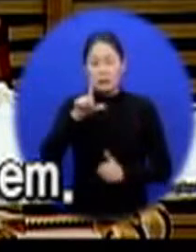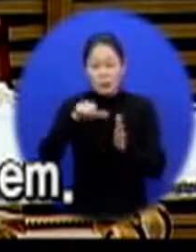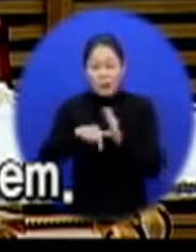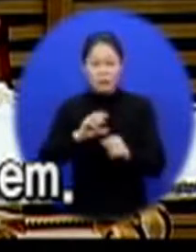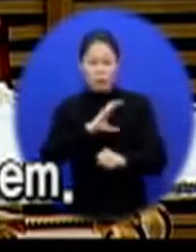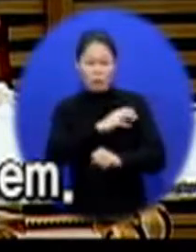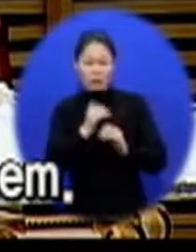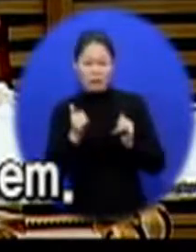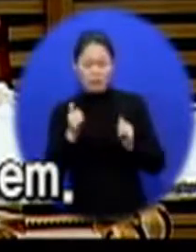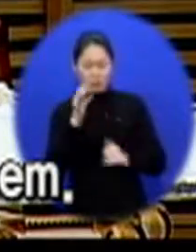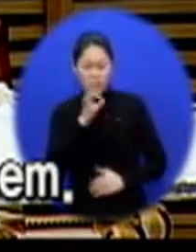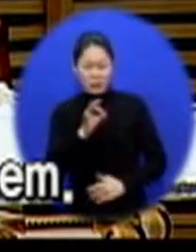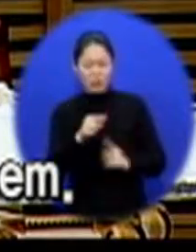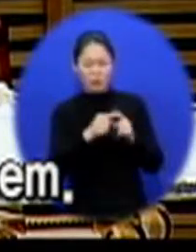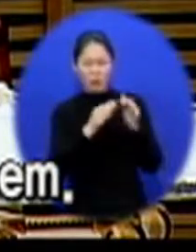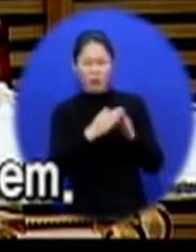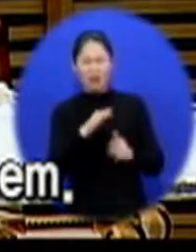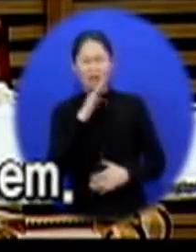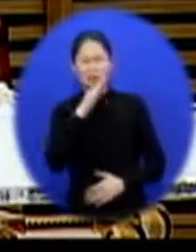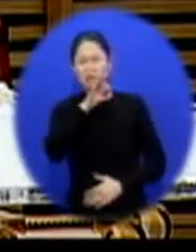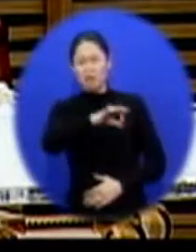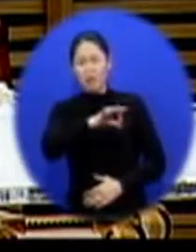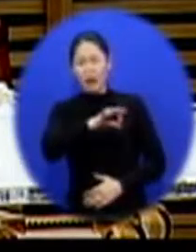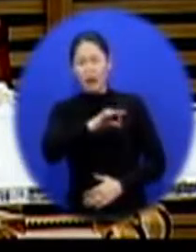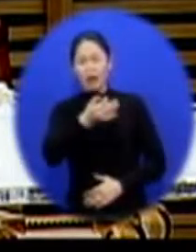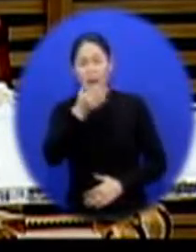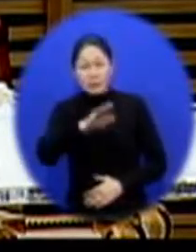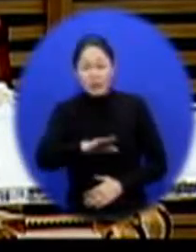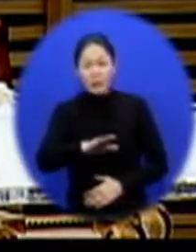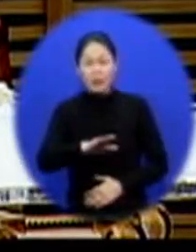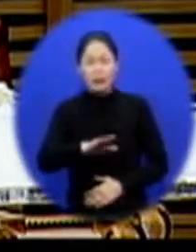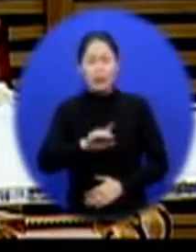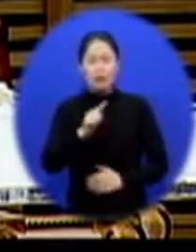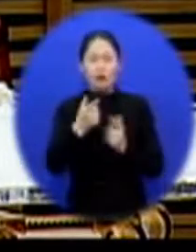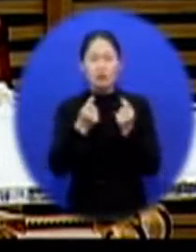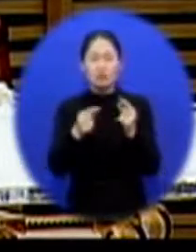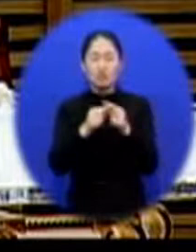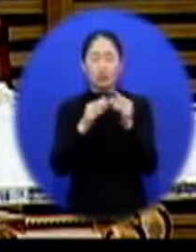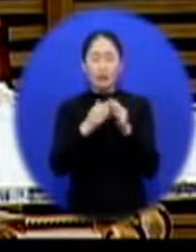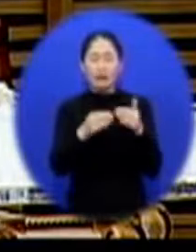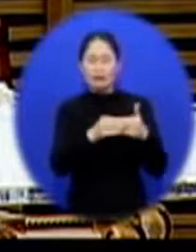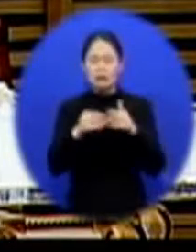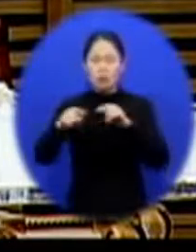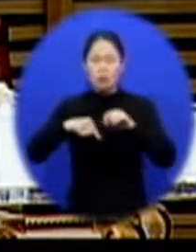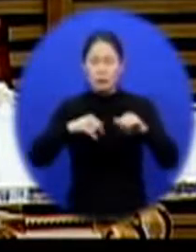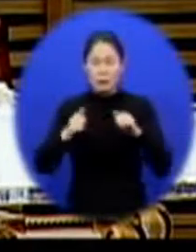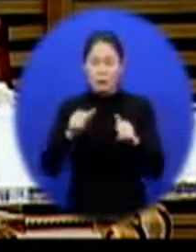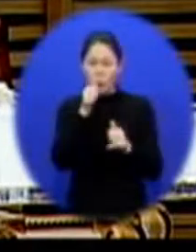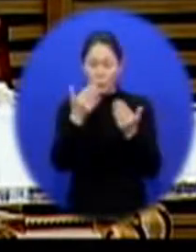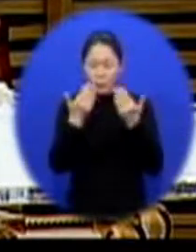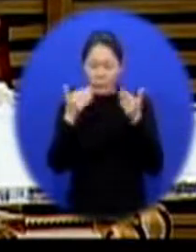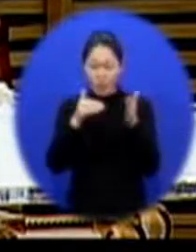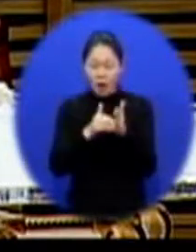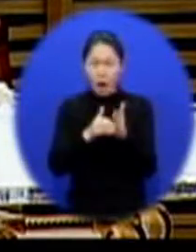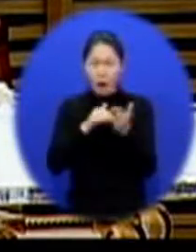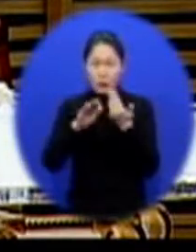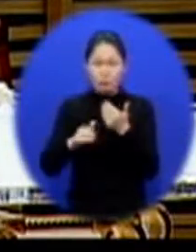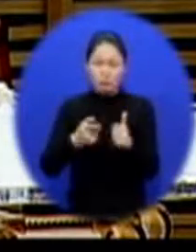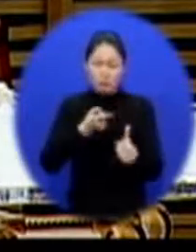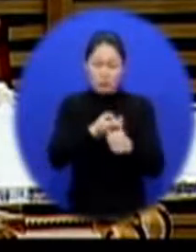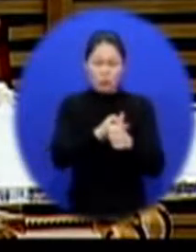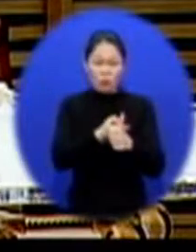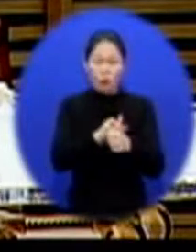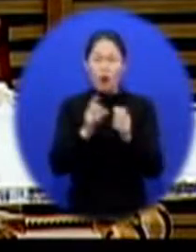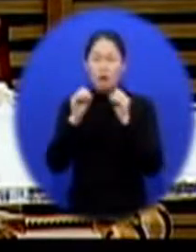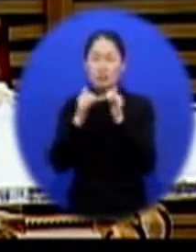교회는 아무것도 아니었어요 그런데 그렇게 교회 지도자들을 5개가 두고 죽이고 전도 자들을